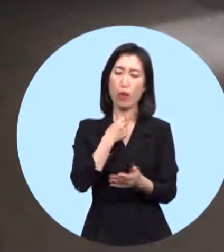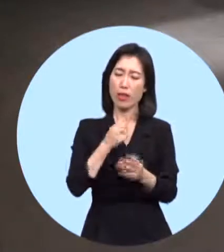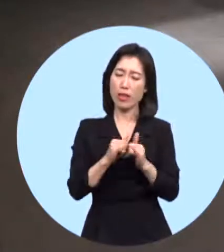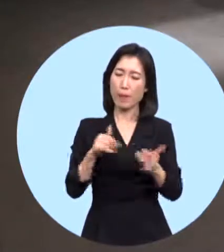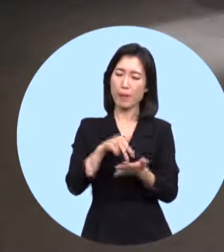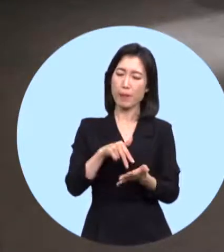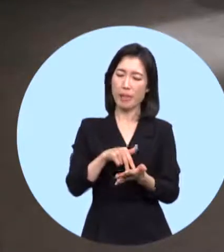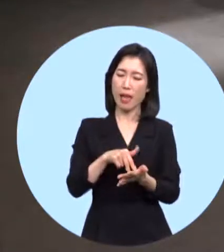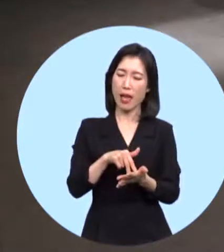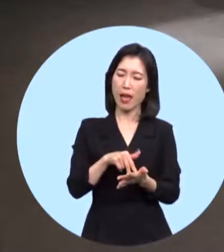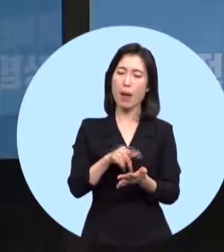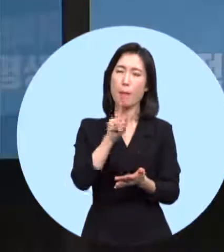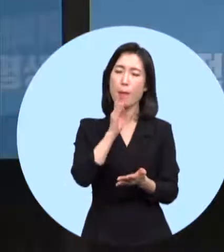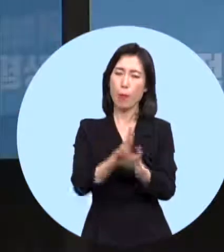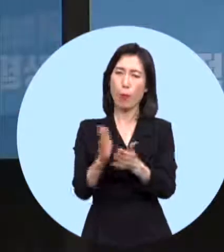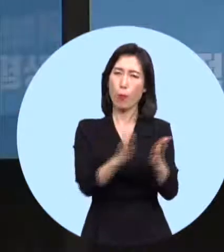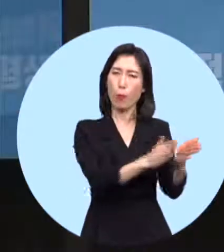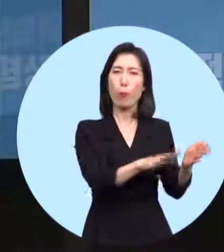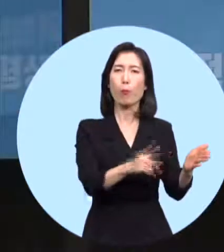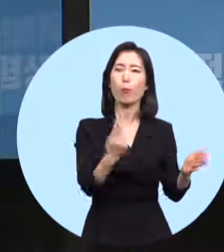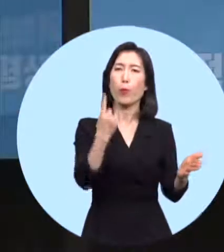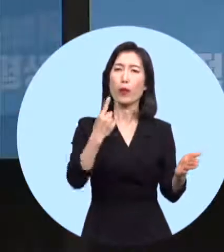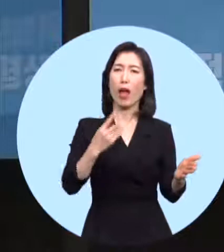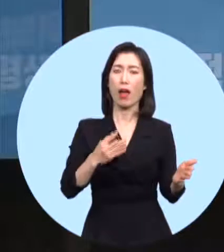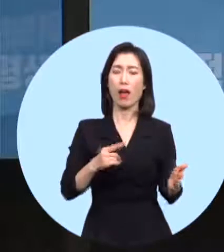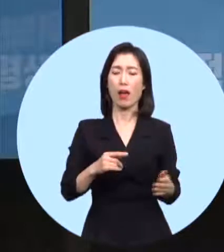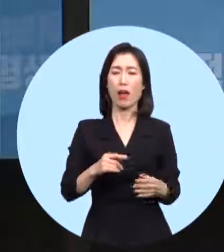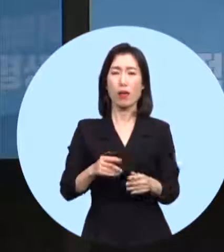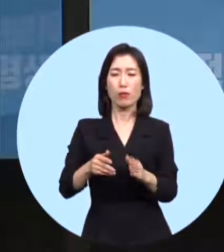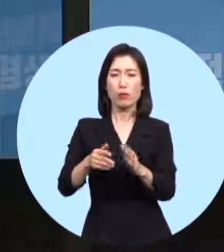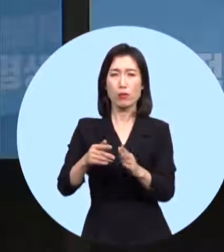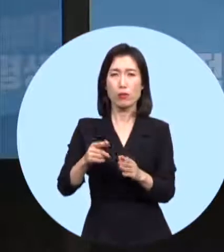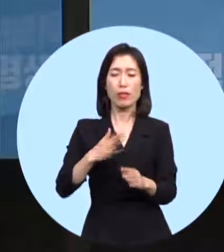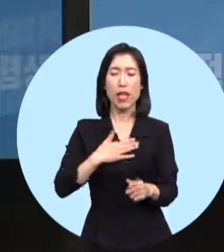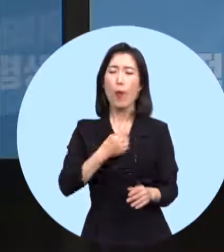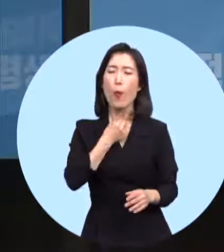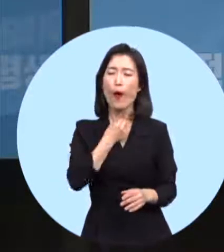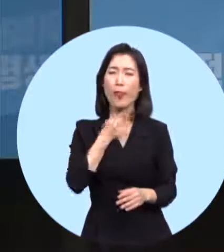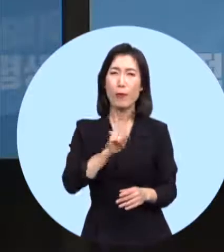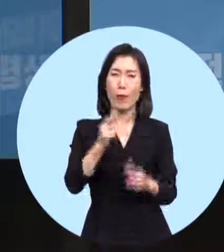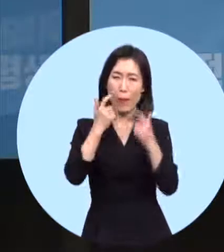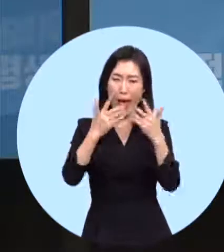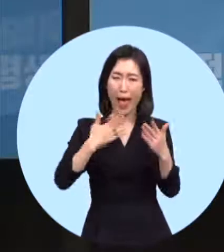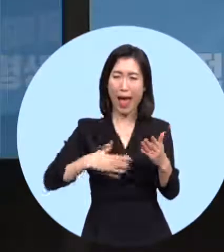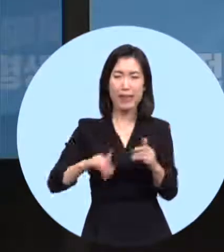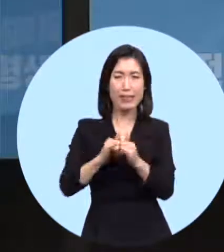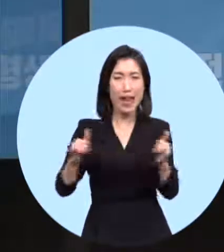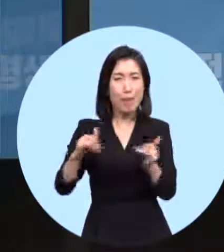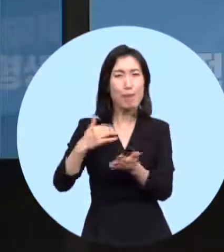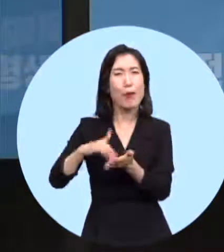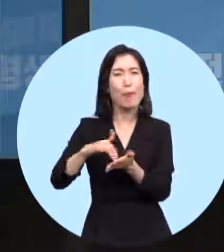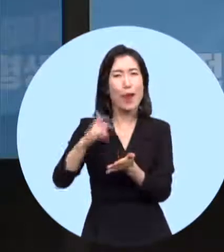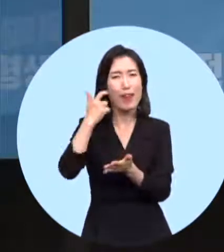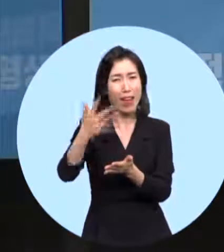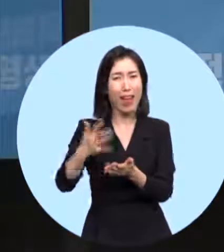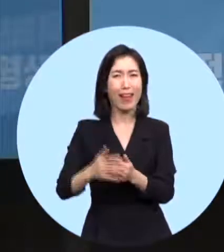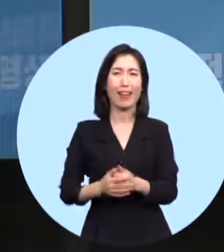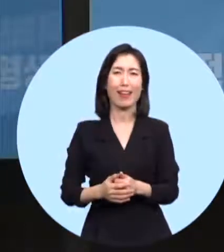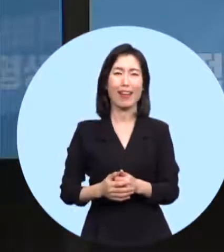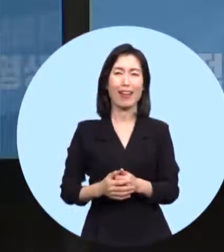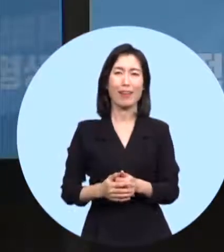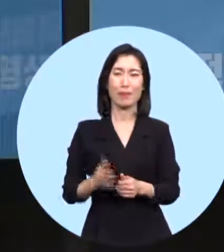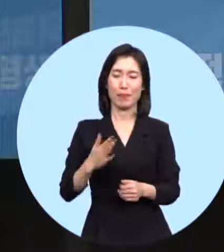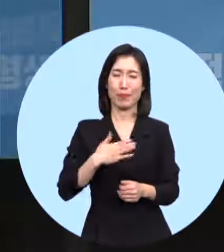관점이라고 하기 전에 본인의 욕구가 무엇인지 정확히 파악하는 우리 주민들이 얼마나 있을까? 또 그것이